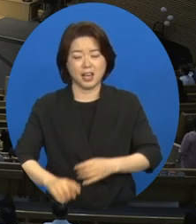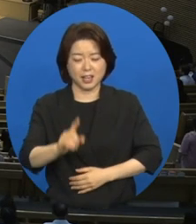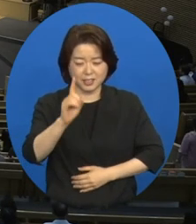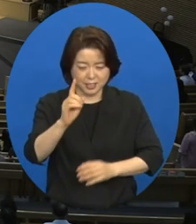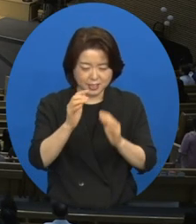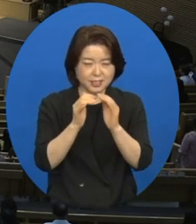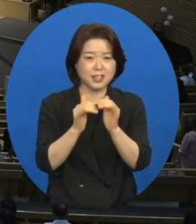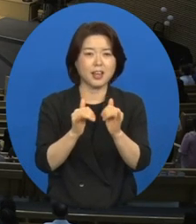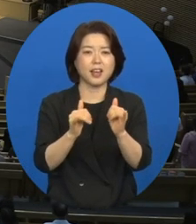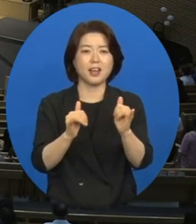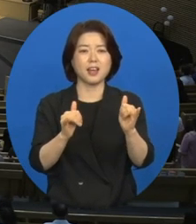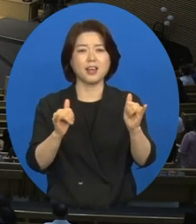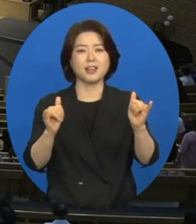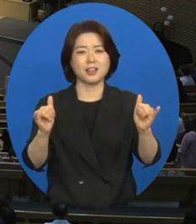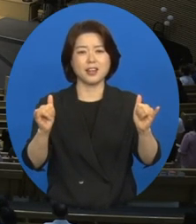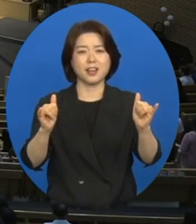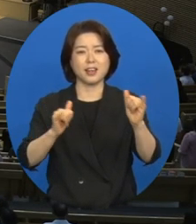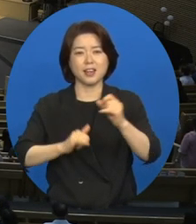한